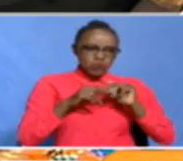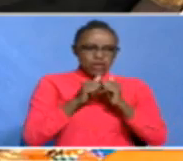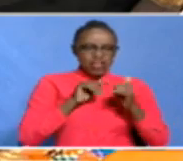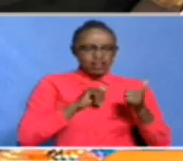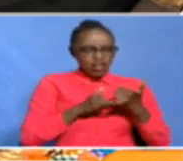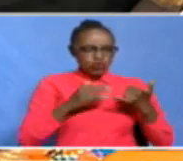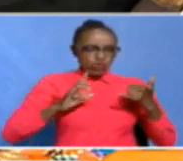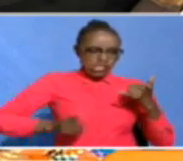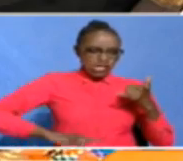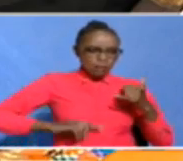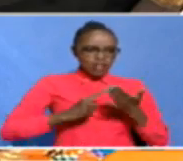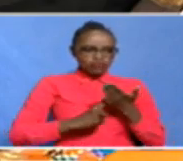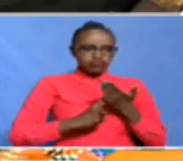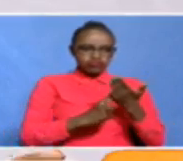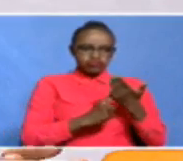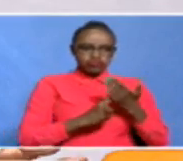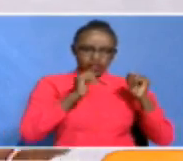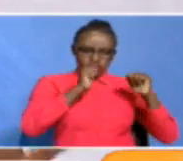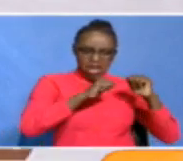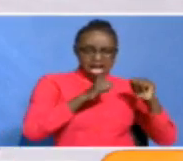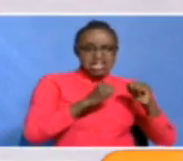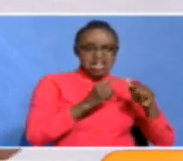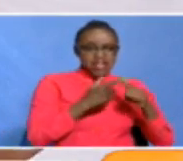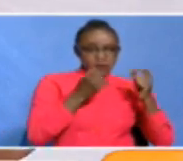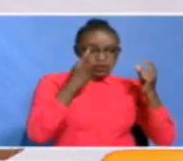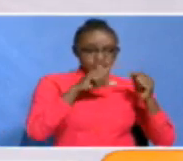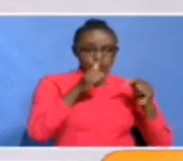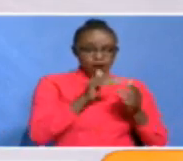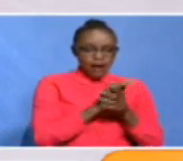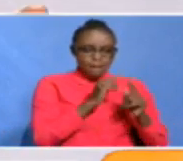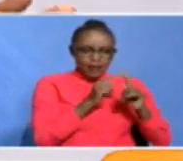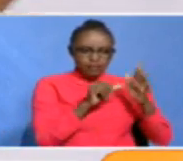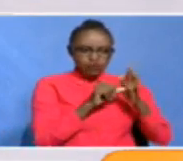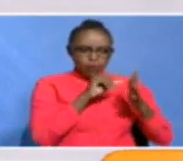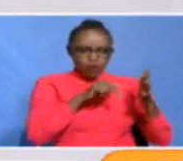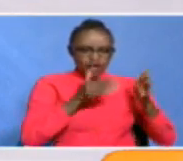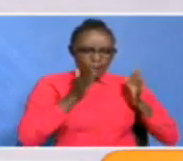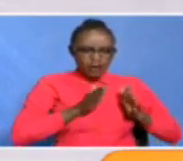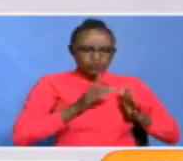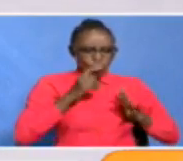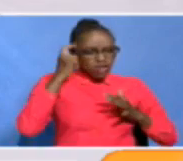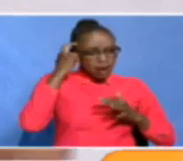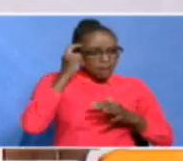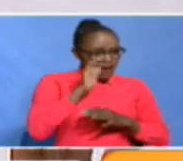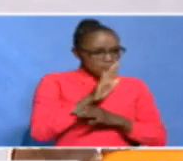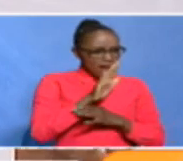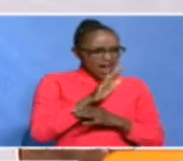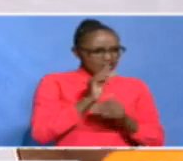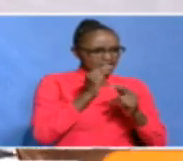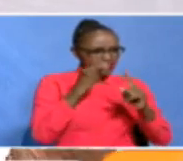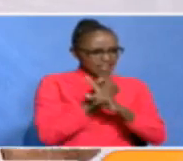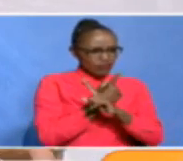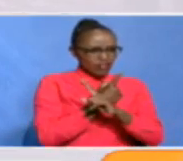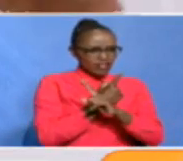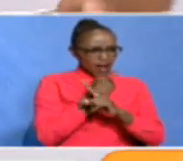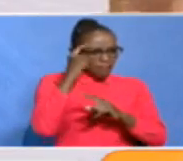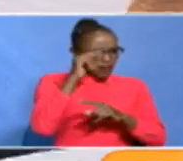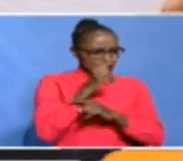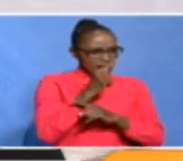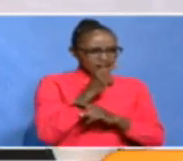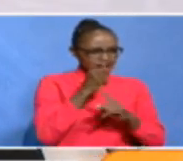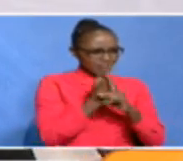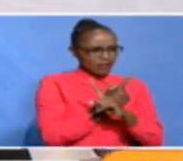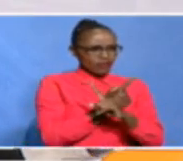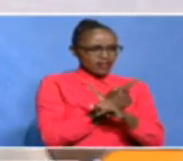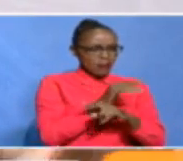mmeshiba, mmetulia, mnazungumza mambo kimaendeleo na mkaelewana. Athari ni kama pale una mtu ambaye mawazo yake kidogo tofauti na ufahamu